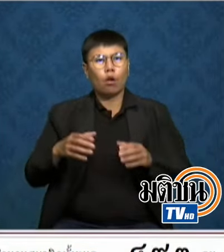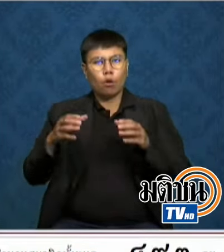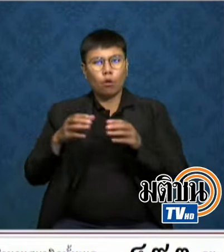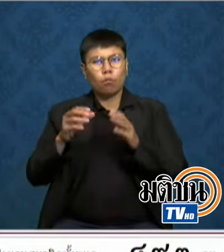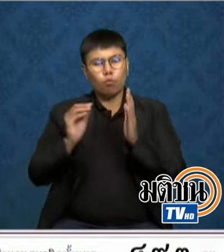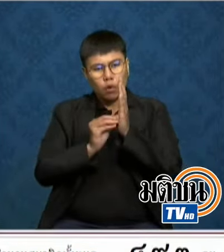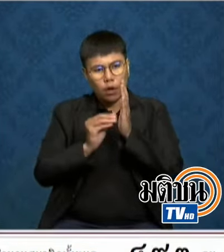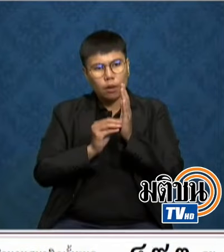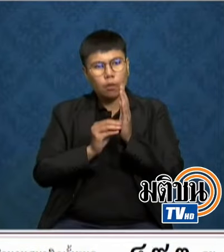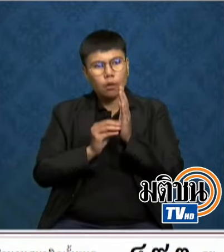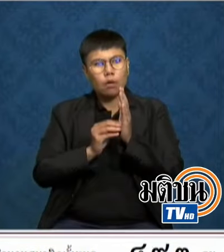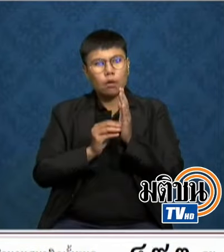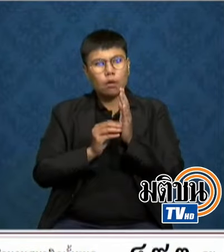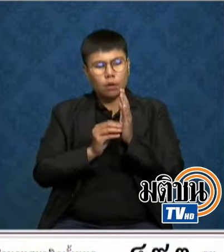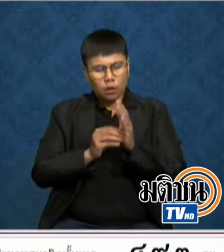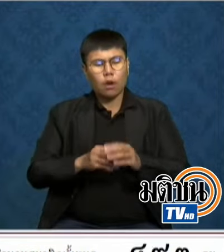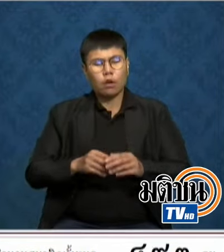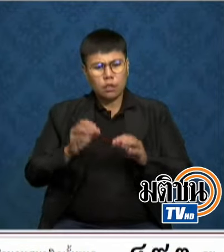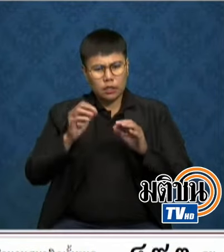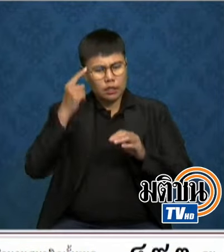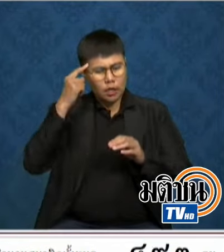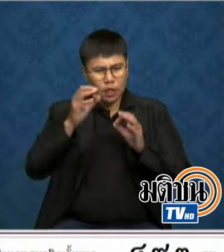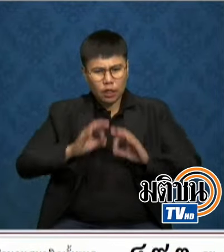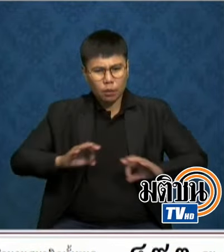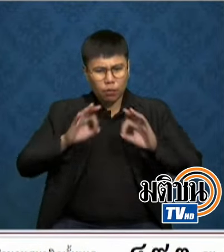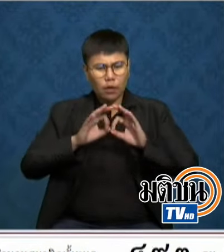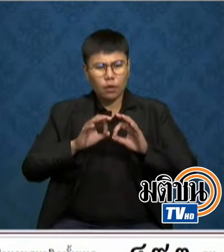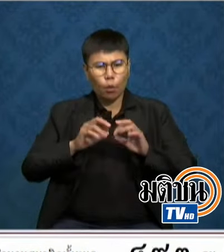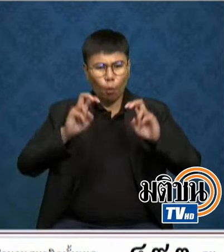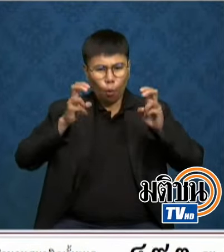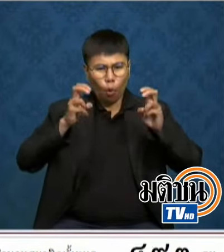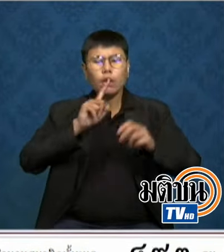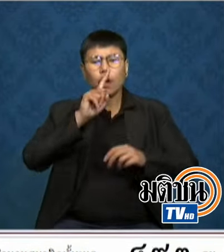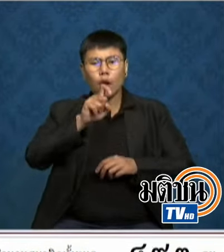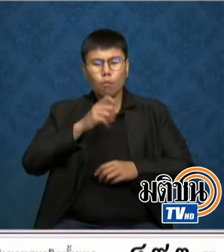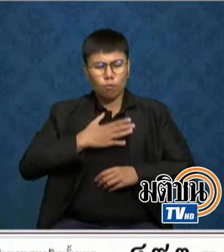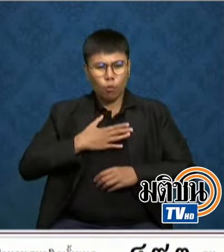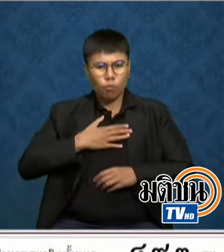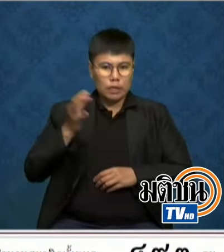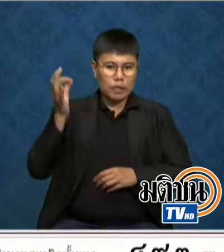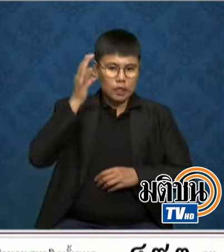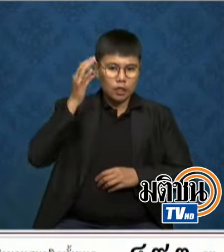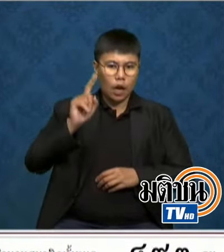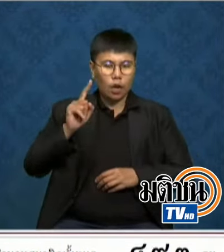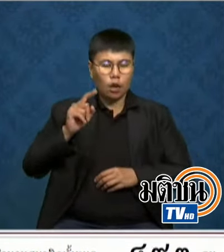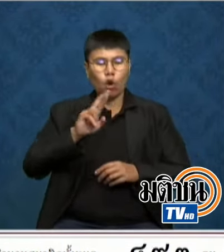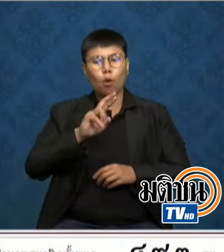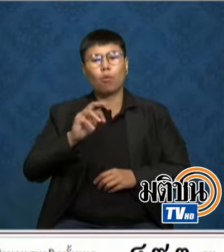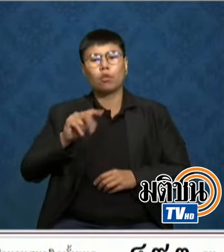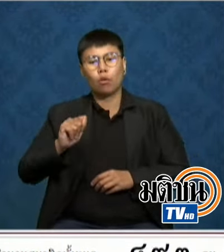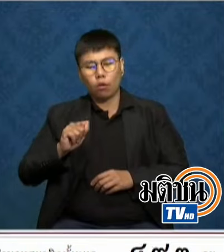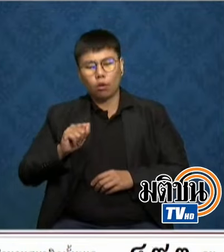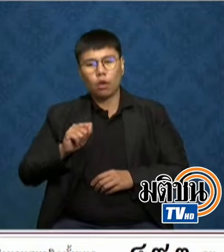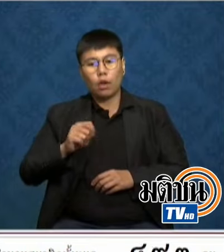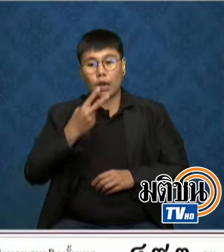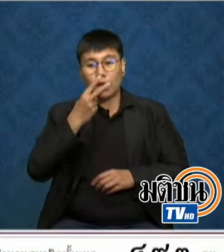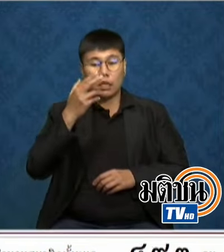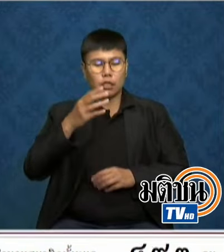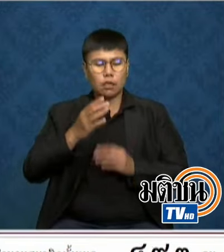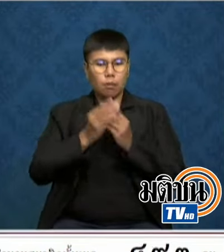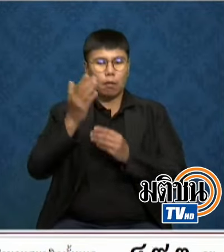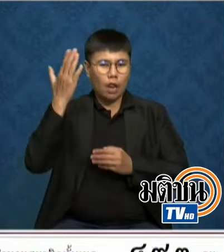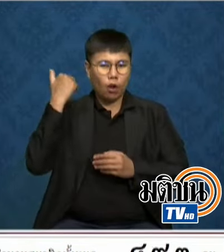ะครับให้ความสำคัญกับการถามกระทู้สดในสภานี่ผมได้ยินมานะครับว่าท่านรัฐมนตรีบอกว่าเห็นว่าสัปดาห์ที่แล้วถ